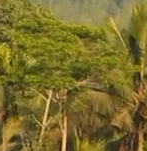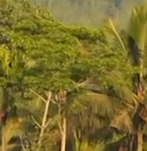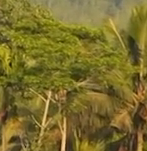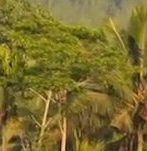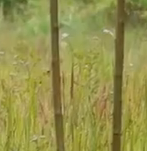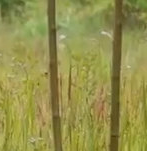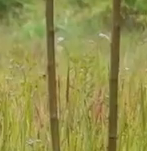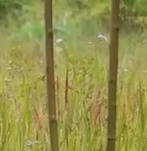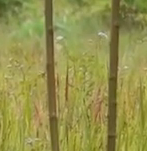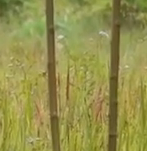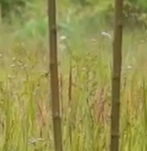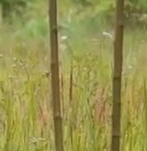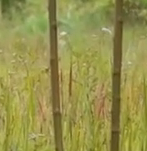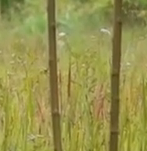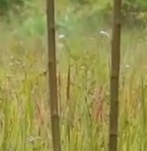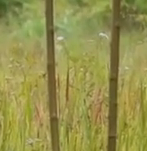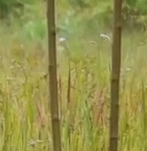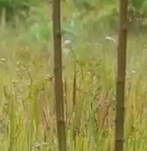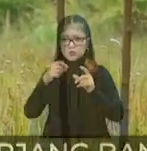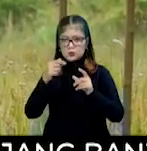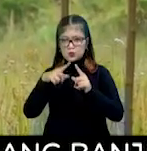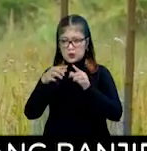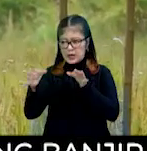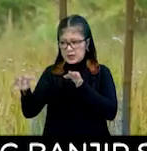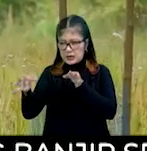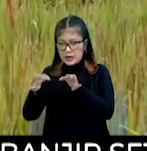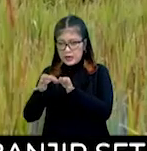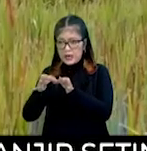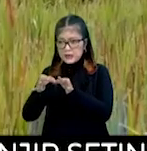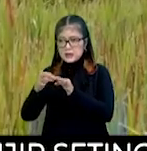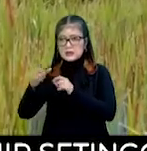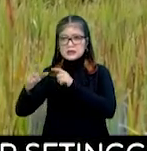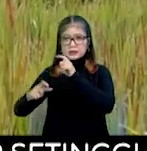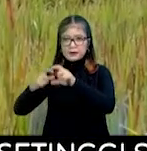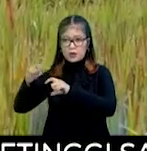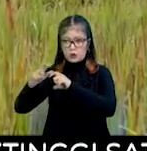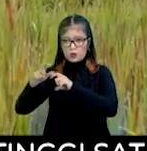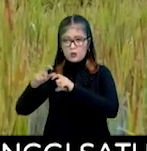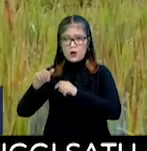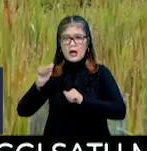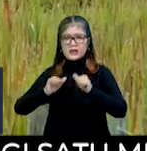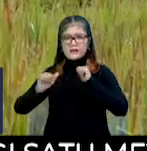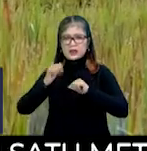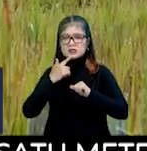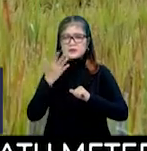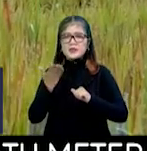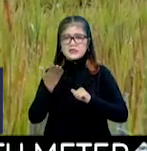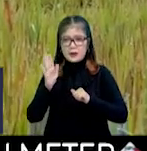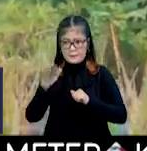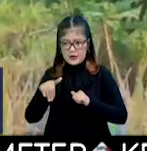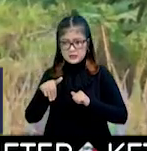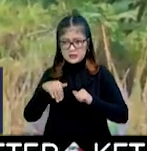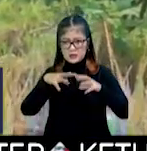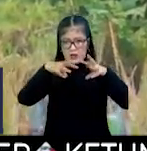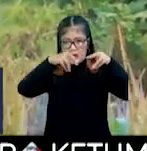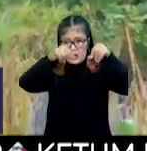Curah, Kobokan, dan Kajar Kuning yang berada tepat di kaki Gunung Semeru masih beraktivitas normal. Hujan abu yang terjadi seminggu